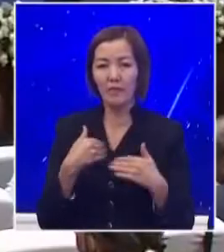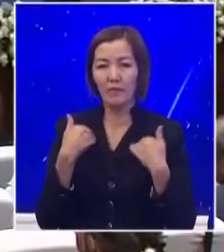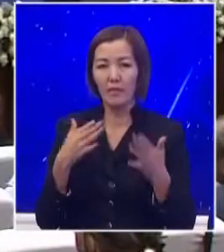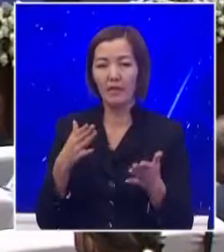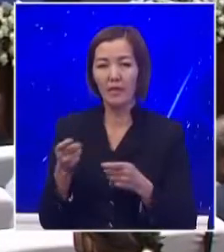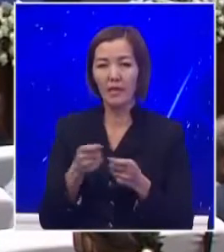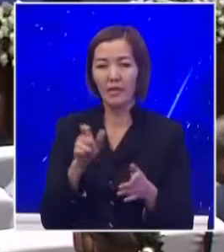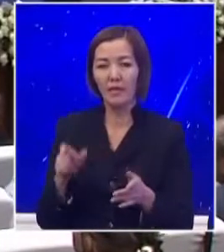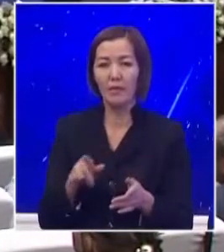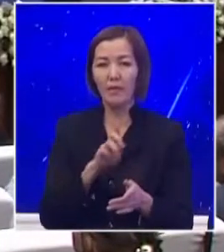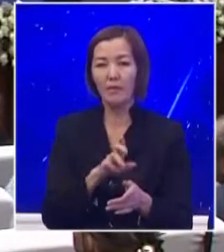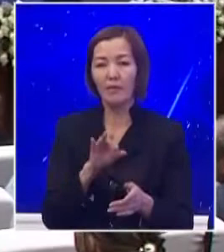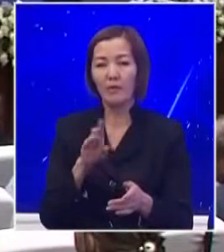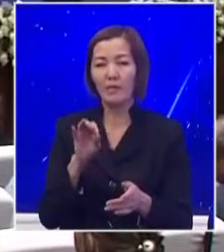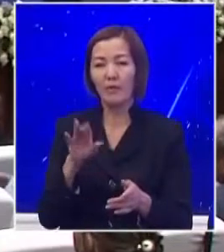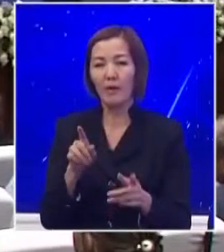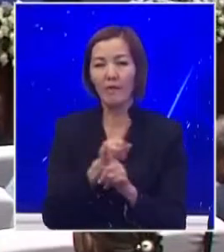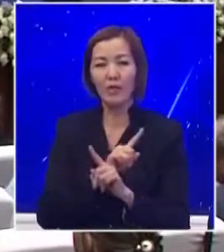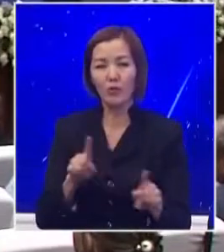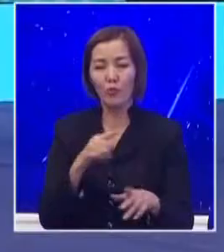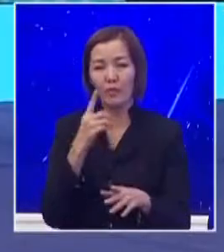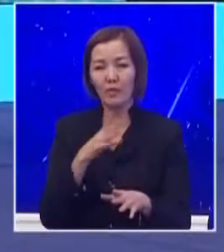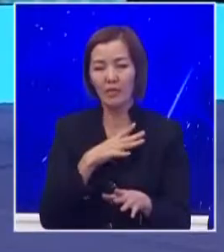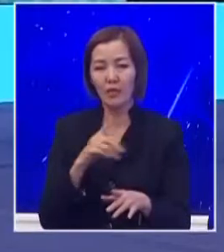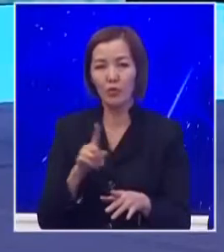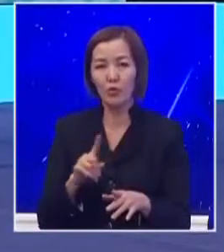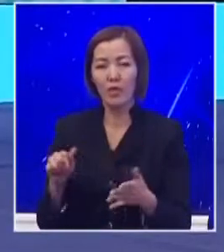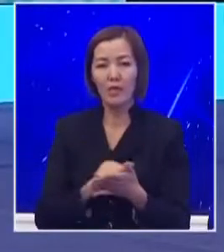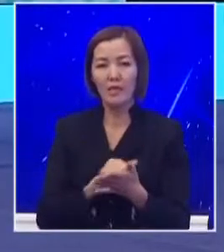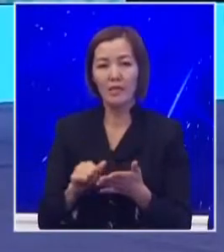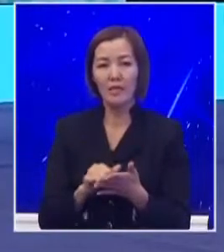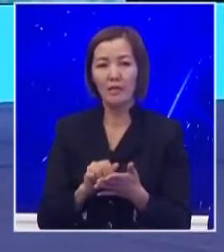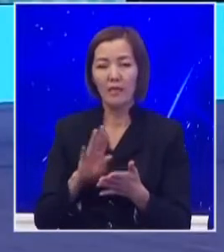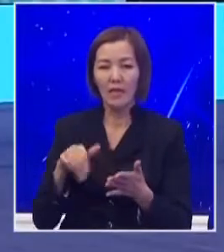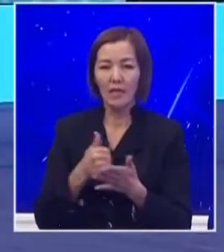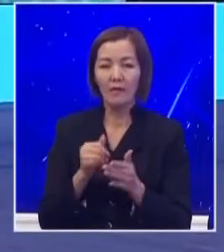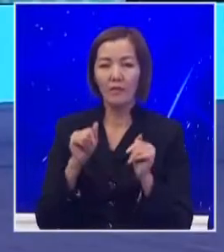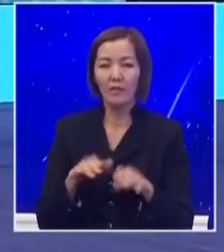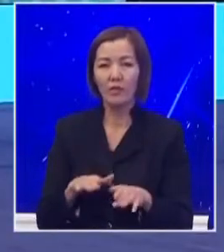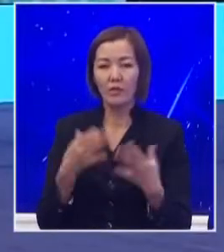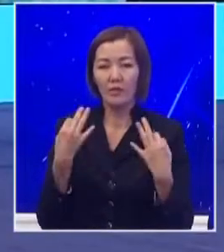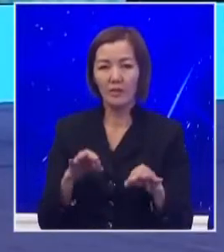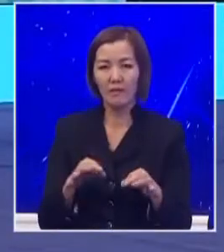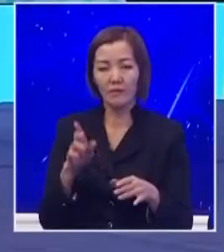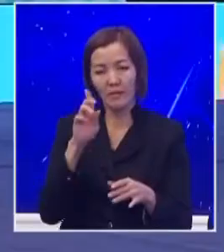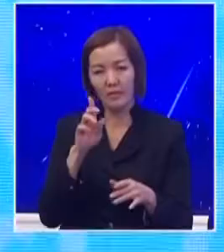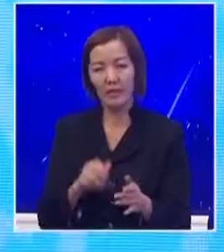аким области ЖТСУ Бейбит Исабаев особо подчеркнул, что эта декларация стала главным шагом к независимости